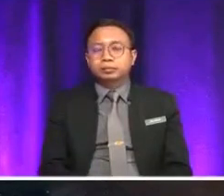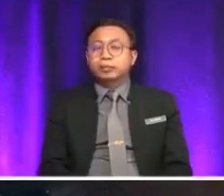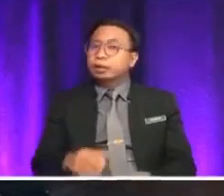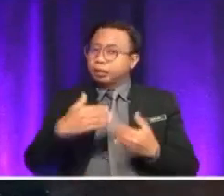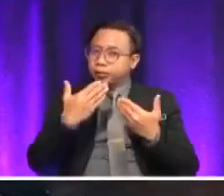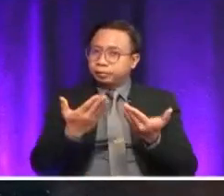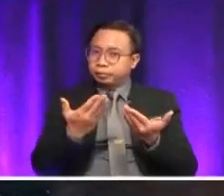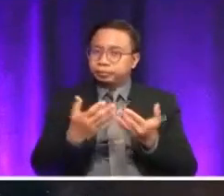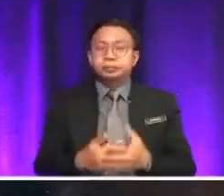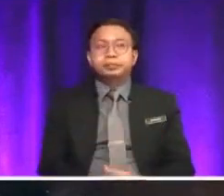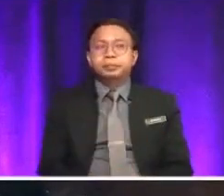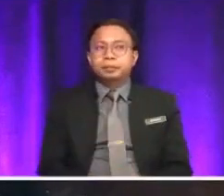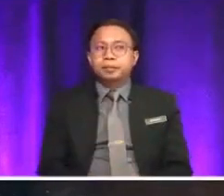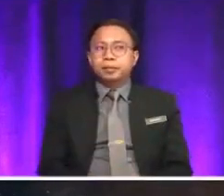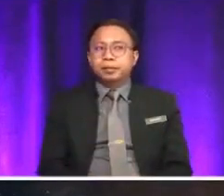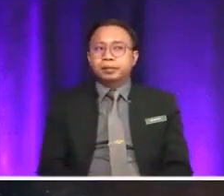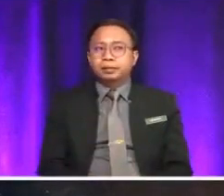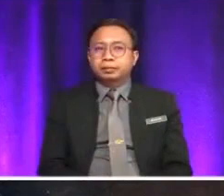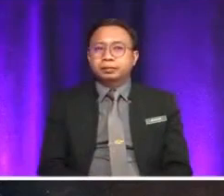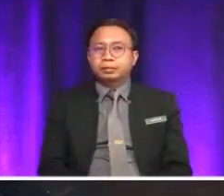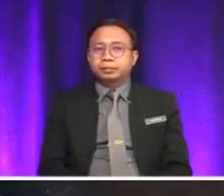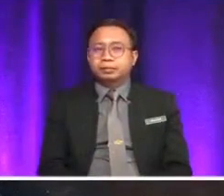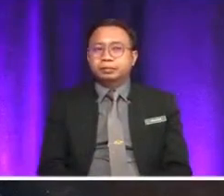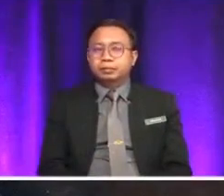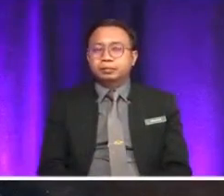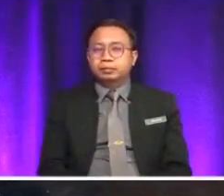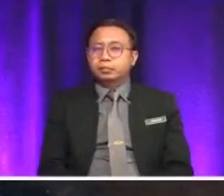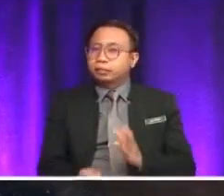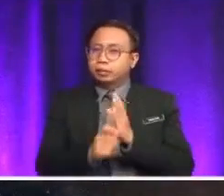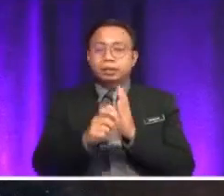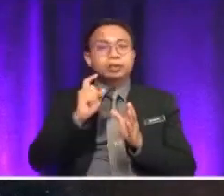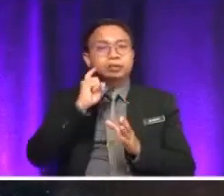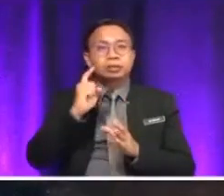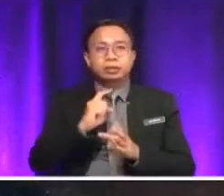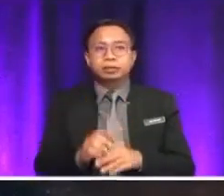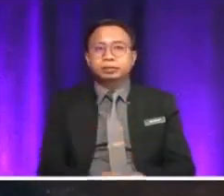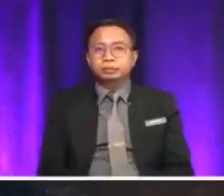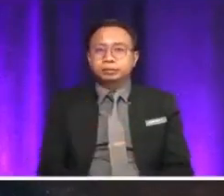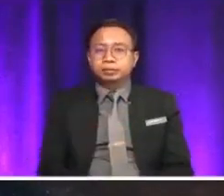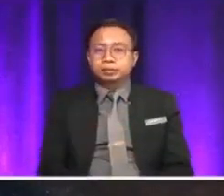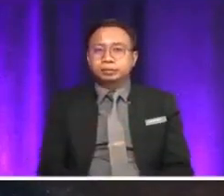Macam tu cikgu. Kita tanya Zahra pula.